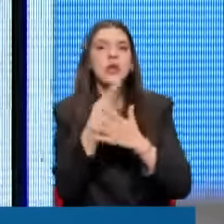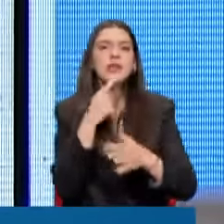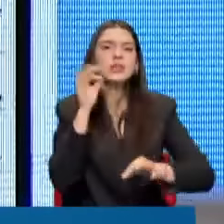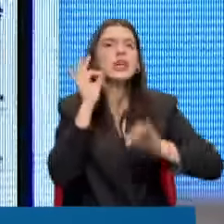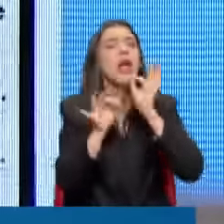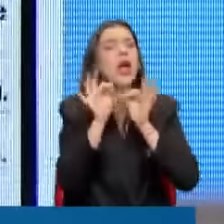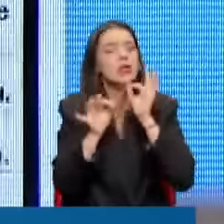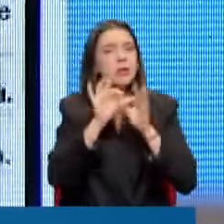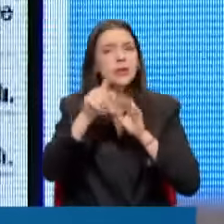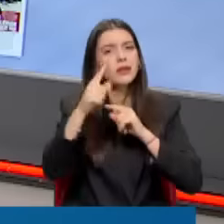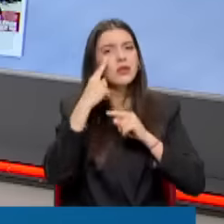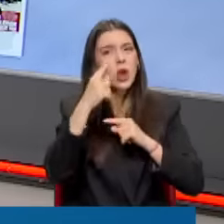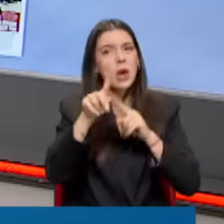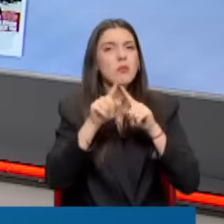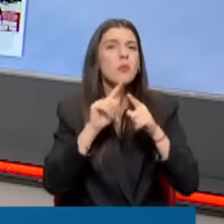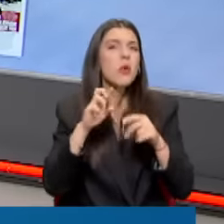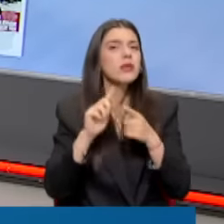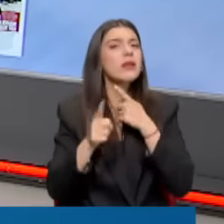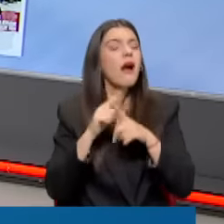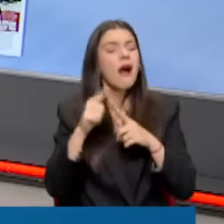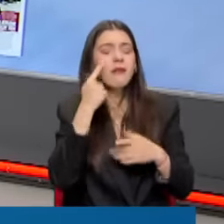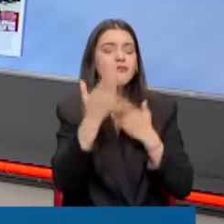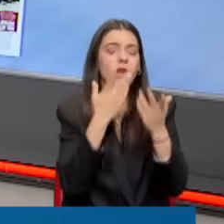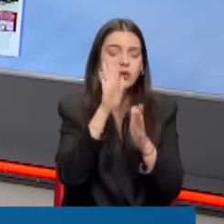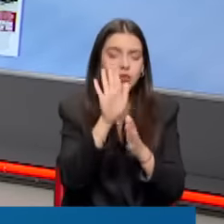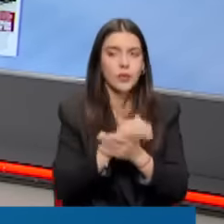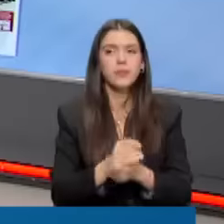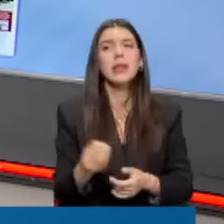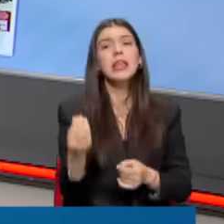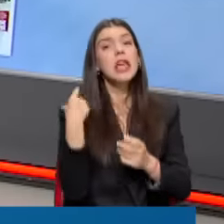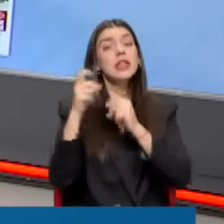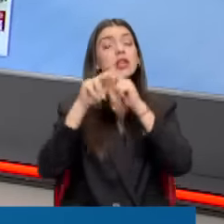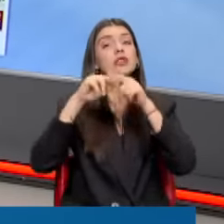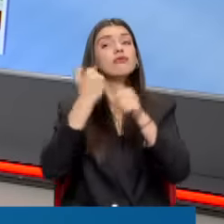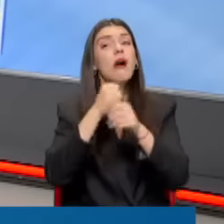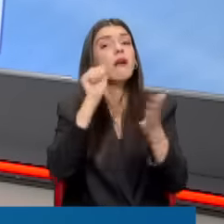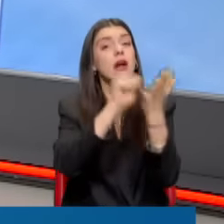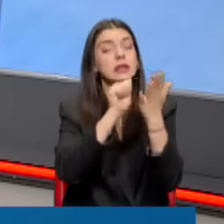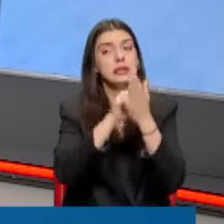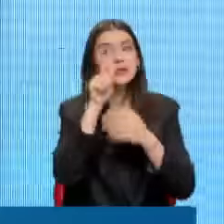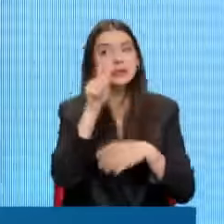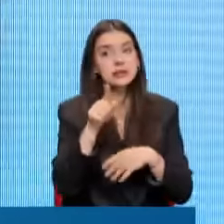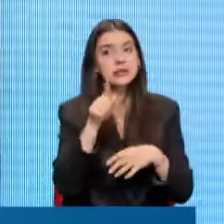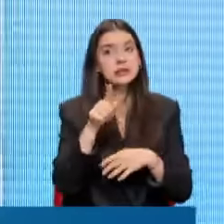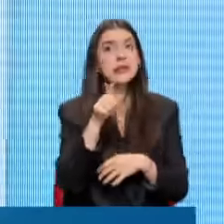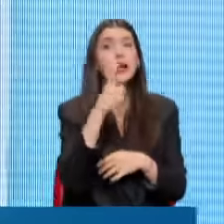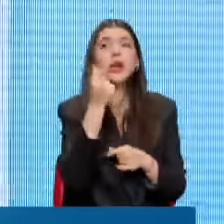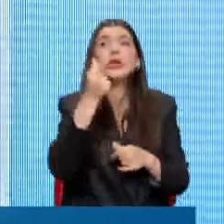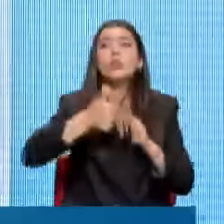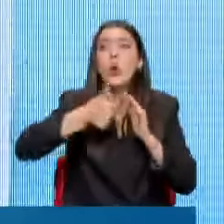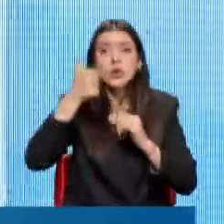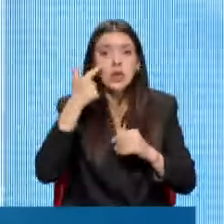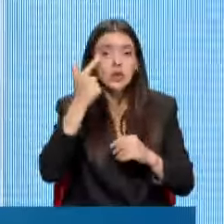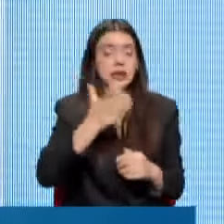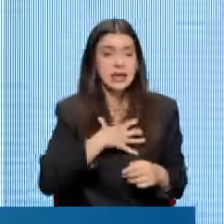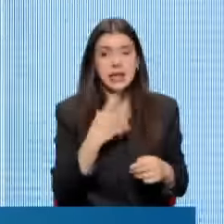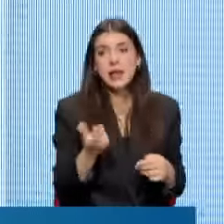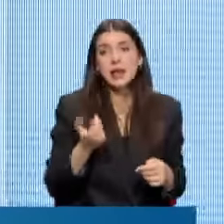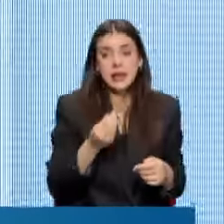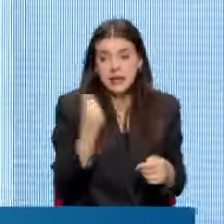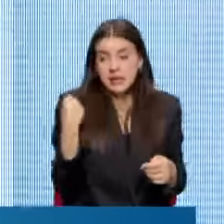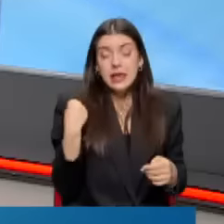hükümeti eleş Yeni Çağ gazetesi faiş fiyatla mücadele için yeni yasa gerekmez demiş faiş fiyat